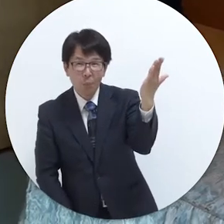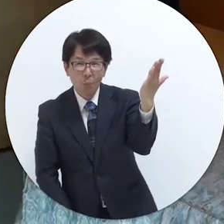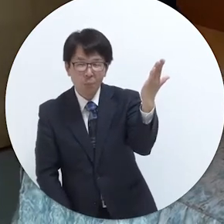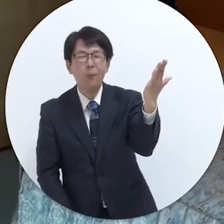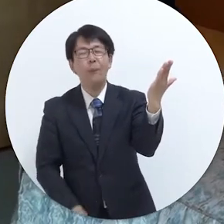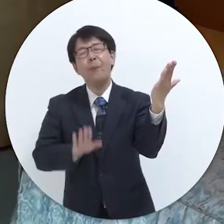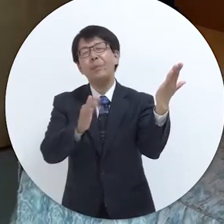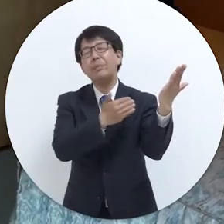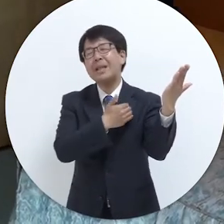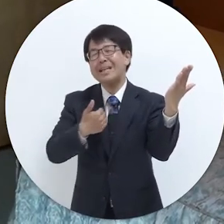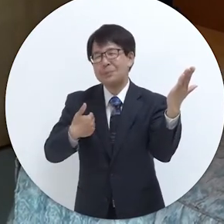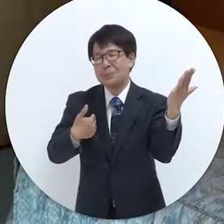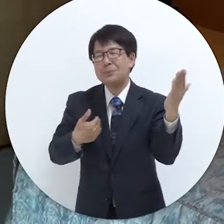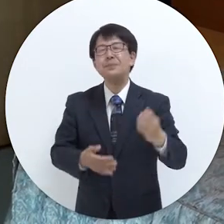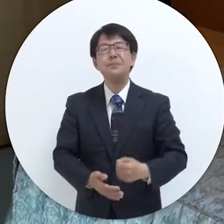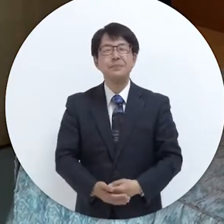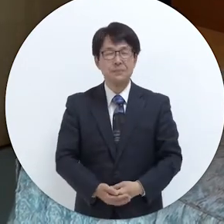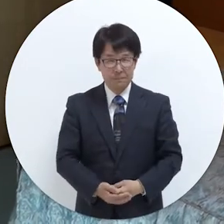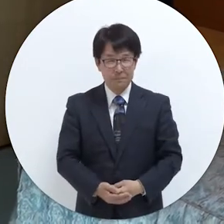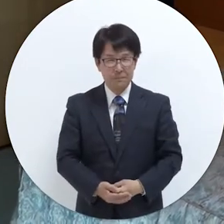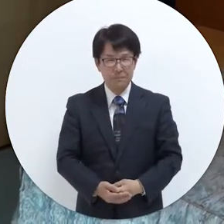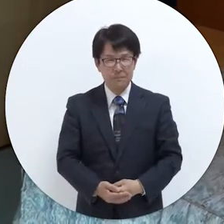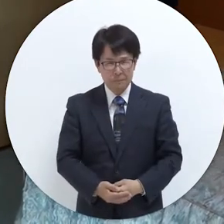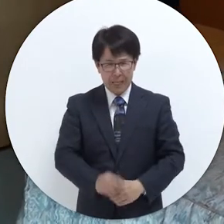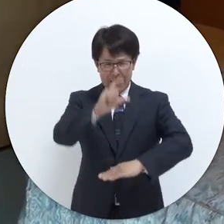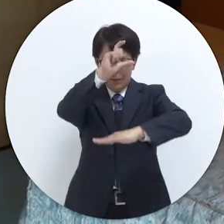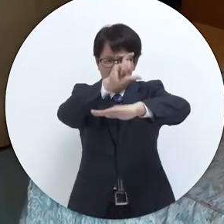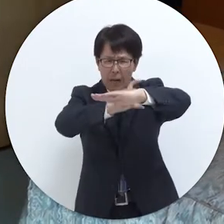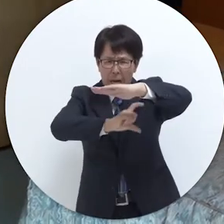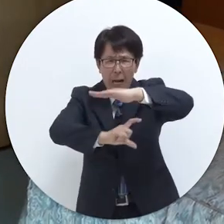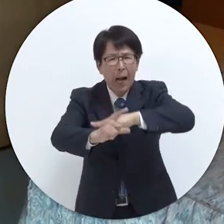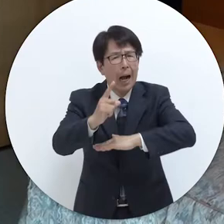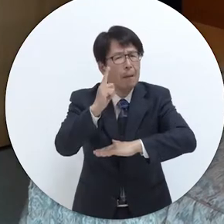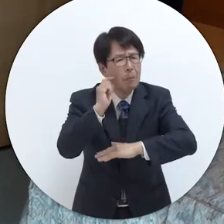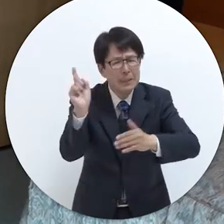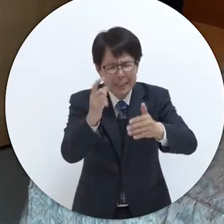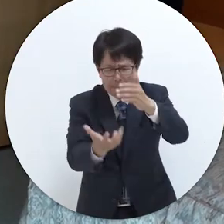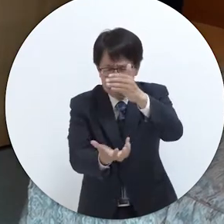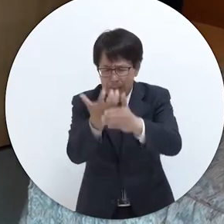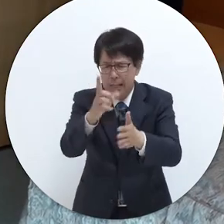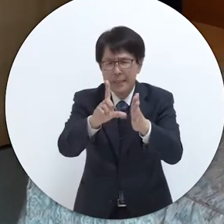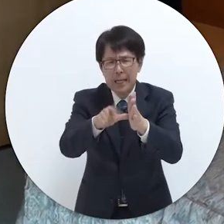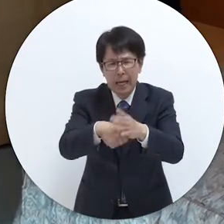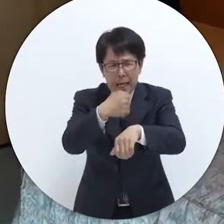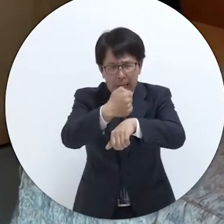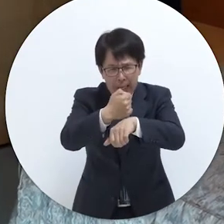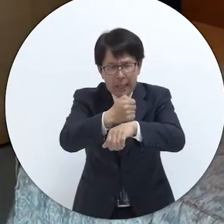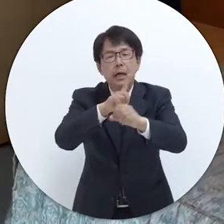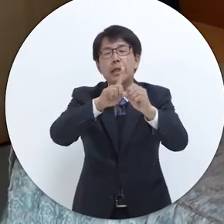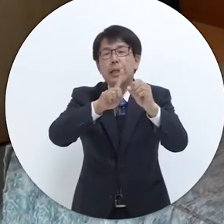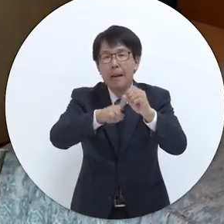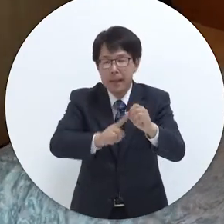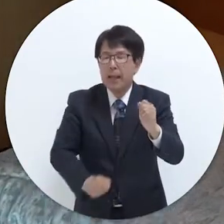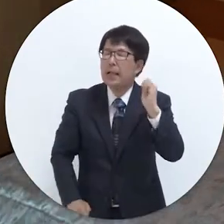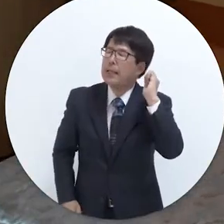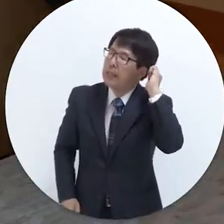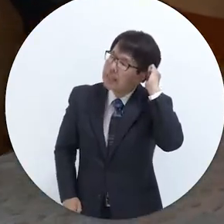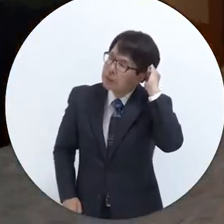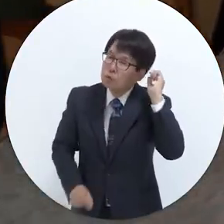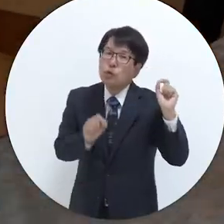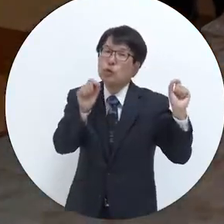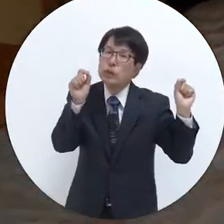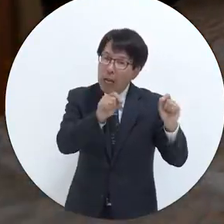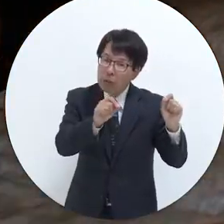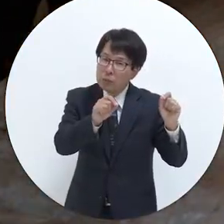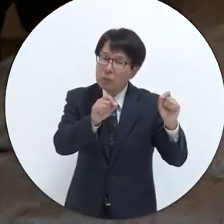。で夜中ですね、万が一、何かあったらいけませんので、すぐ枕元の